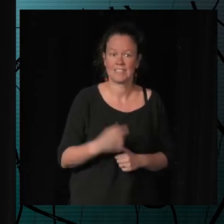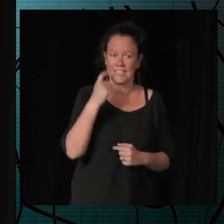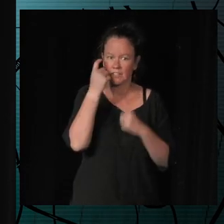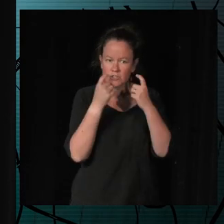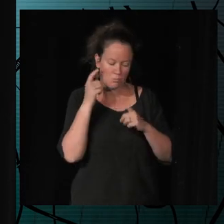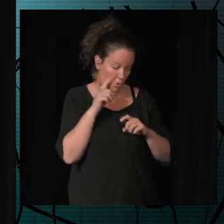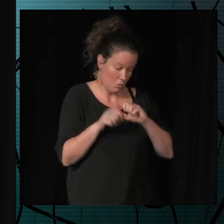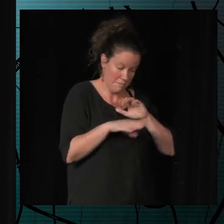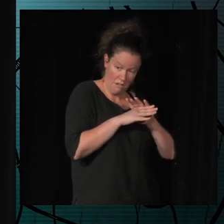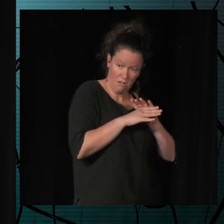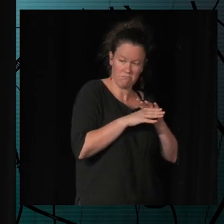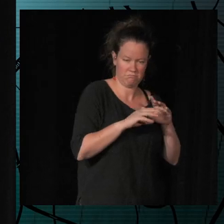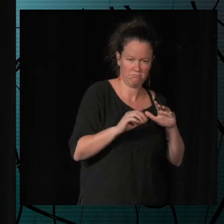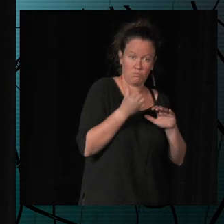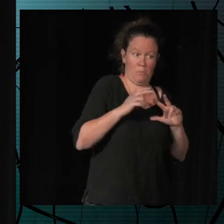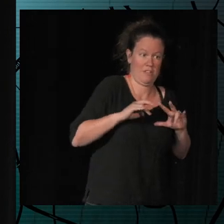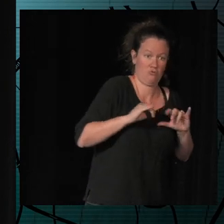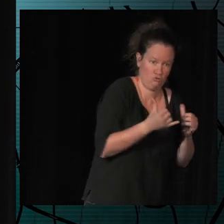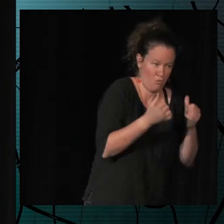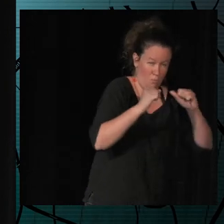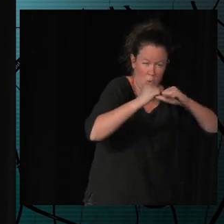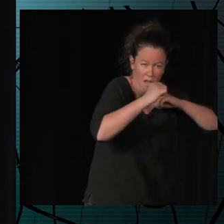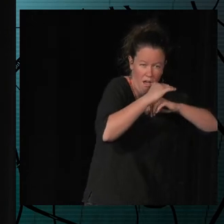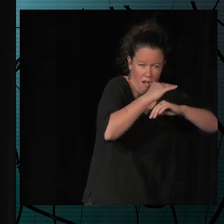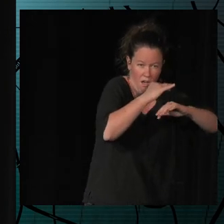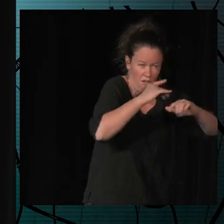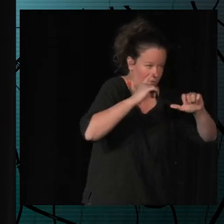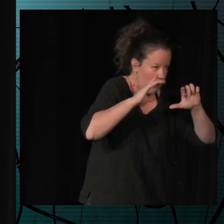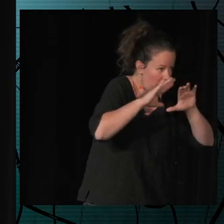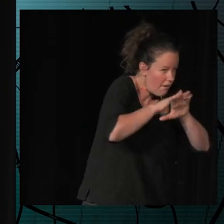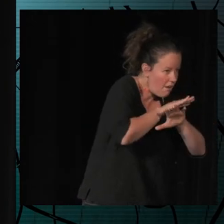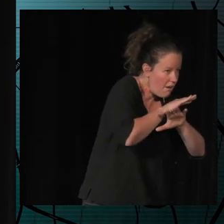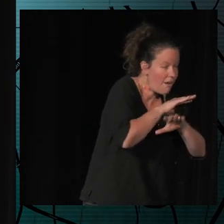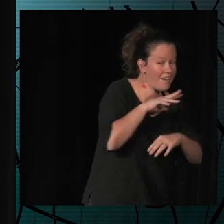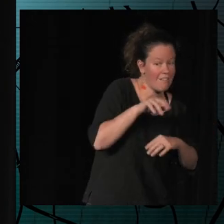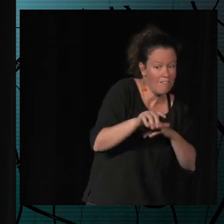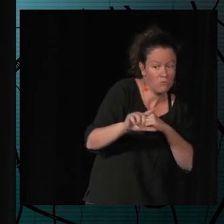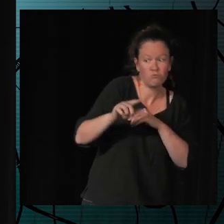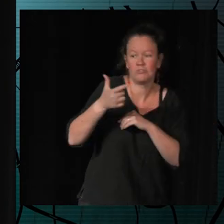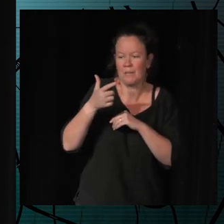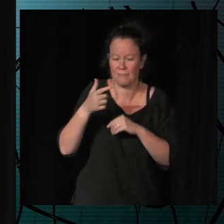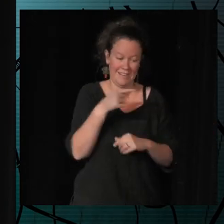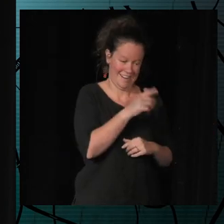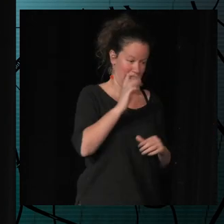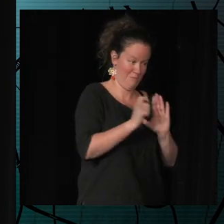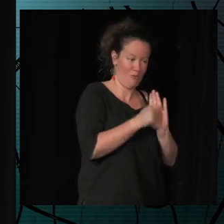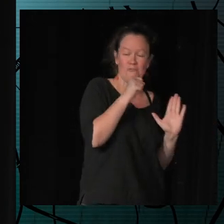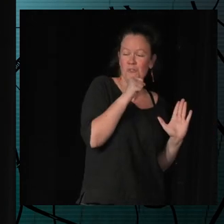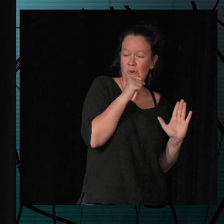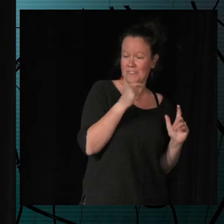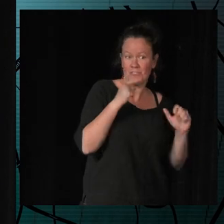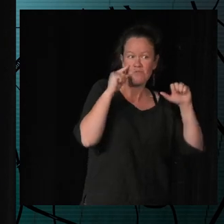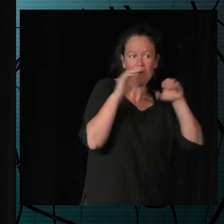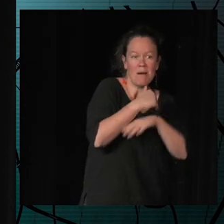brouillard pourrait éventuellement disparaître dans ce remake justement estce que ça ça avec avec une image trop nette en définitive estce que ça rejoint pas cette idée justement